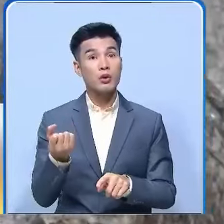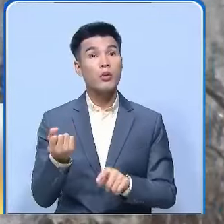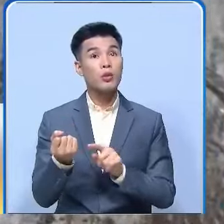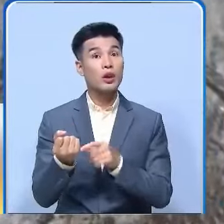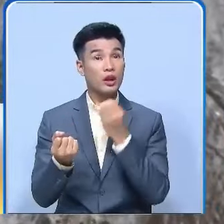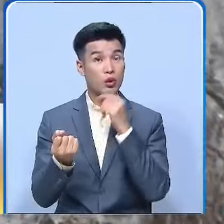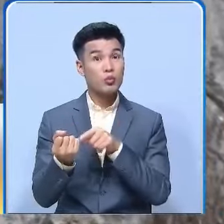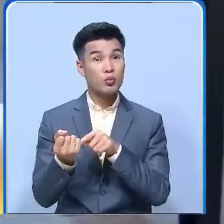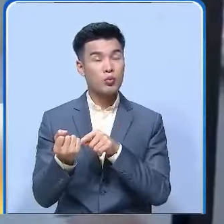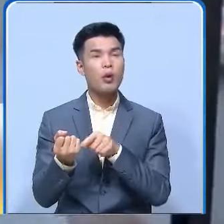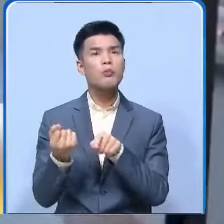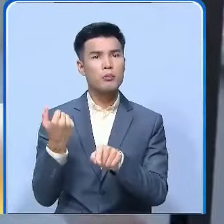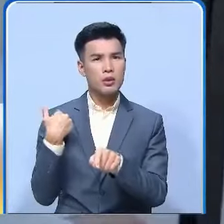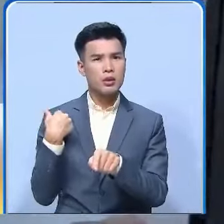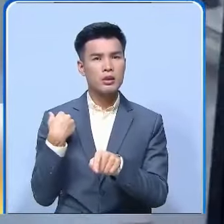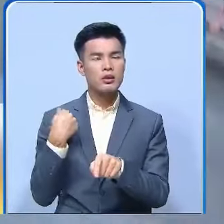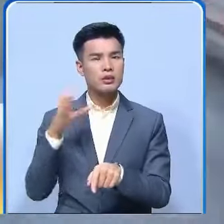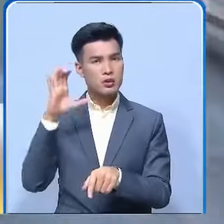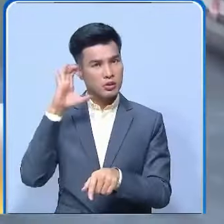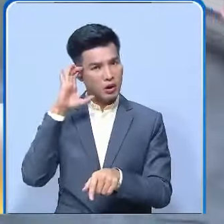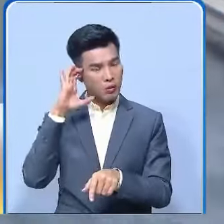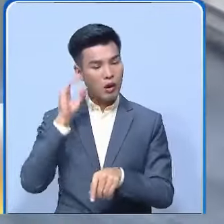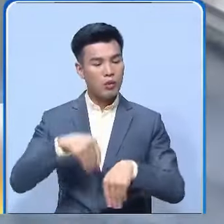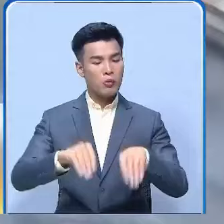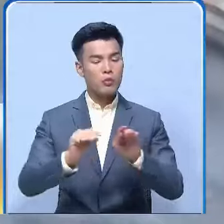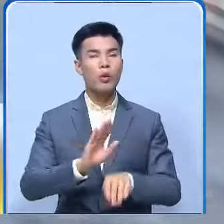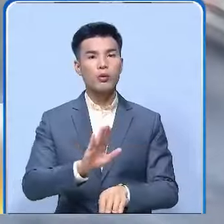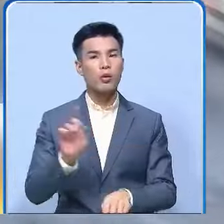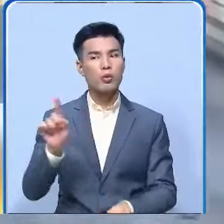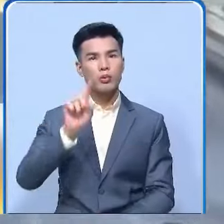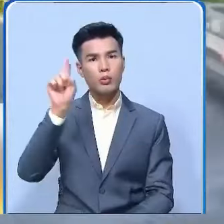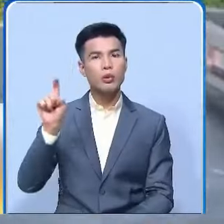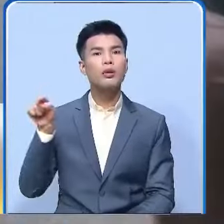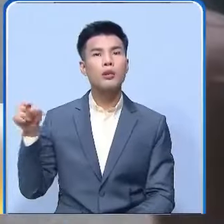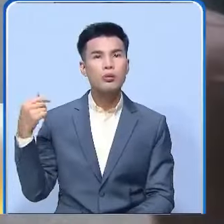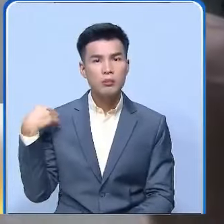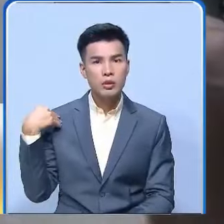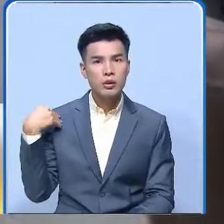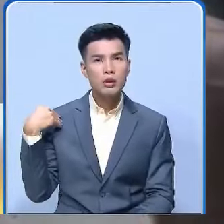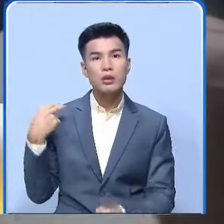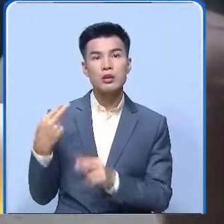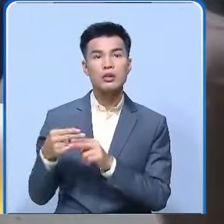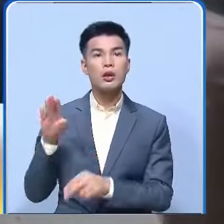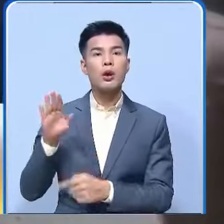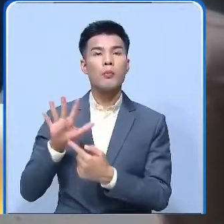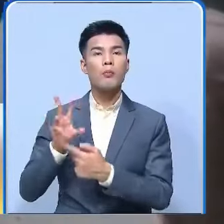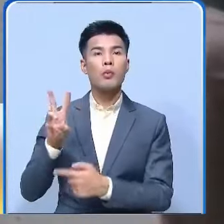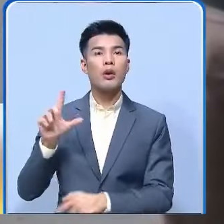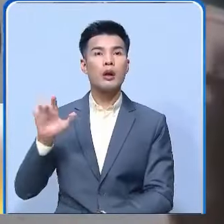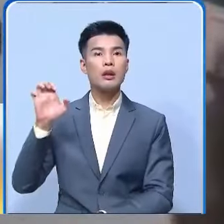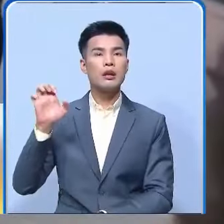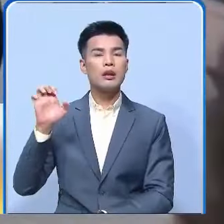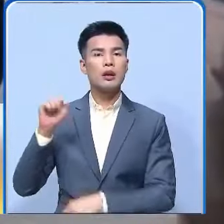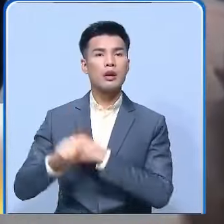คะก็เชื่อว่าจุดนี้เนี่ยเป็นที่นอนของผู้ต้องสงสัยที่ชื่อว่านายบัวลีอายุ54ปีหายตัวไป